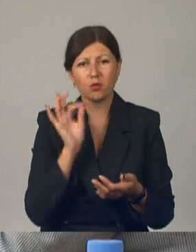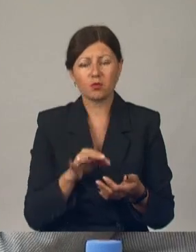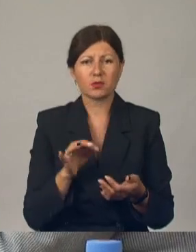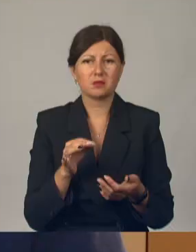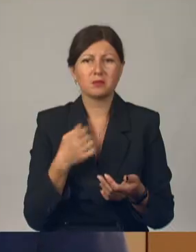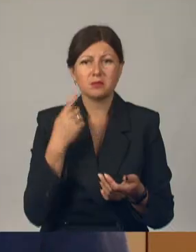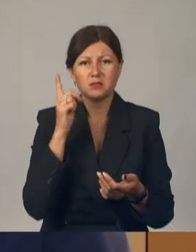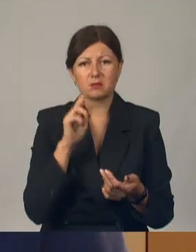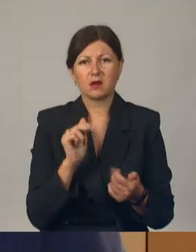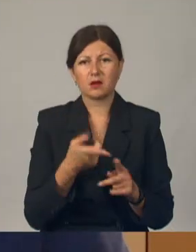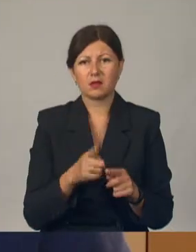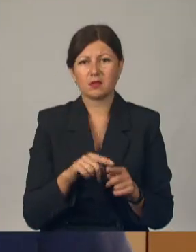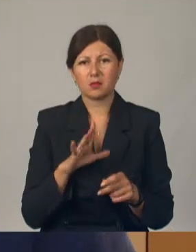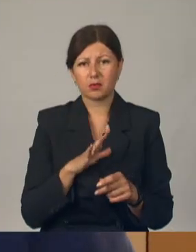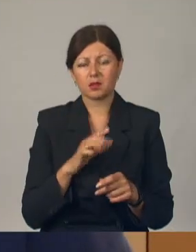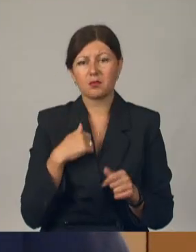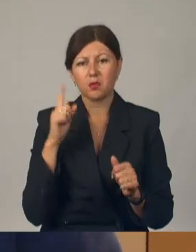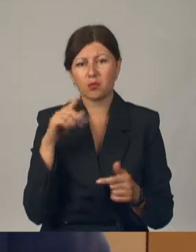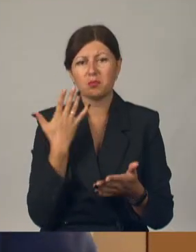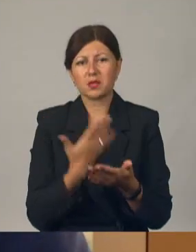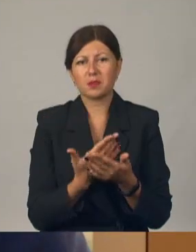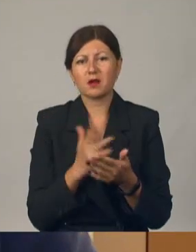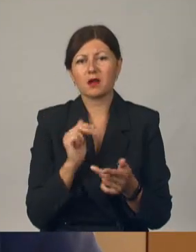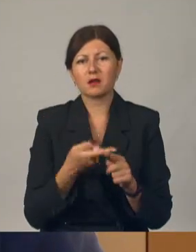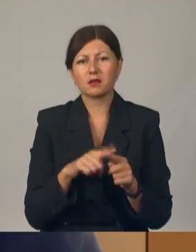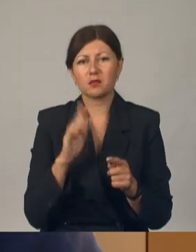знаем, как это было. Мы можем предполагать, как это будет. Но будущее за ними.